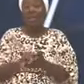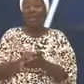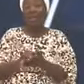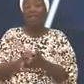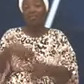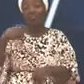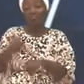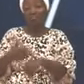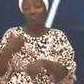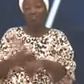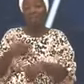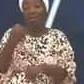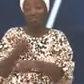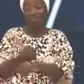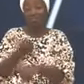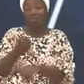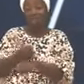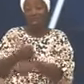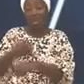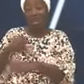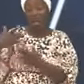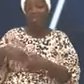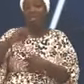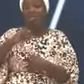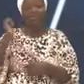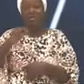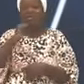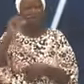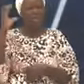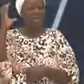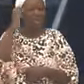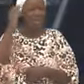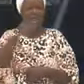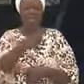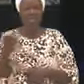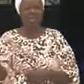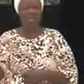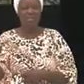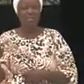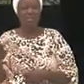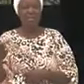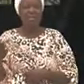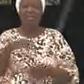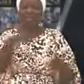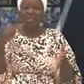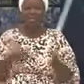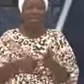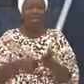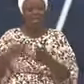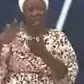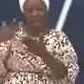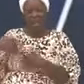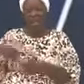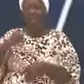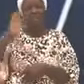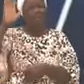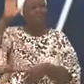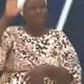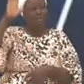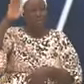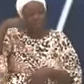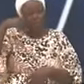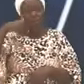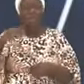il ne coûte rien il a dit si les deux pieds il est têtu